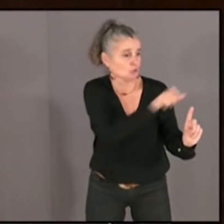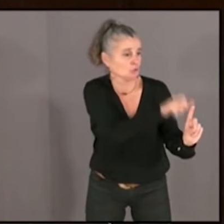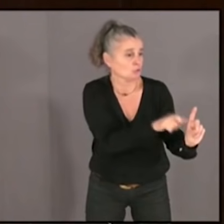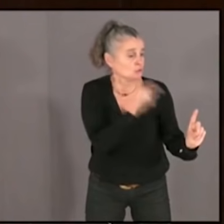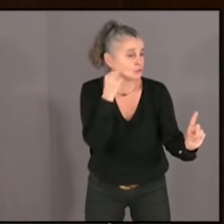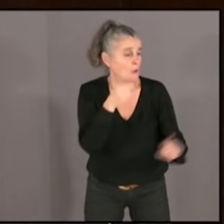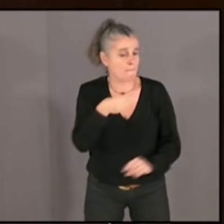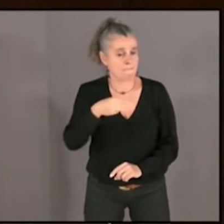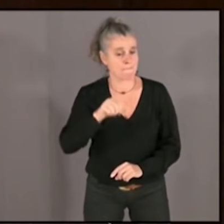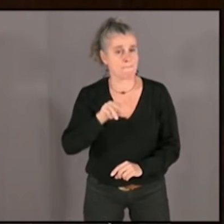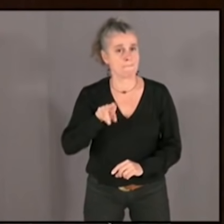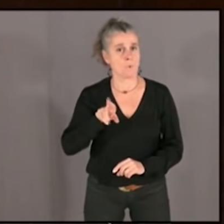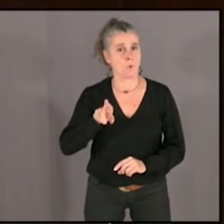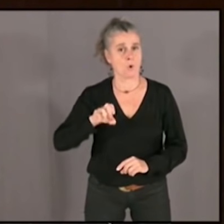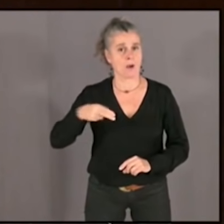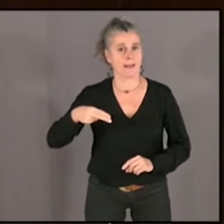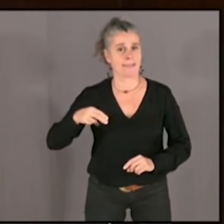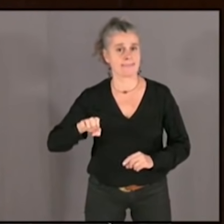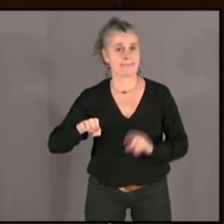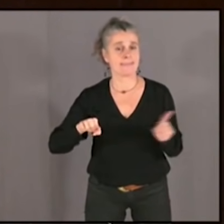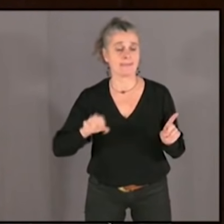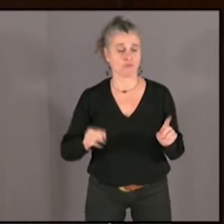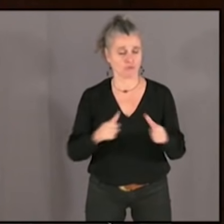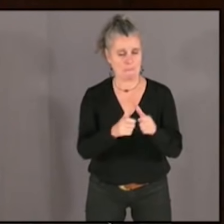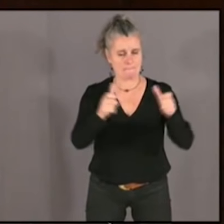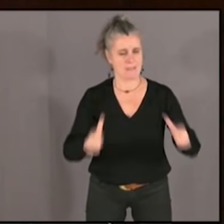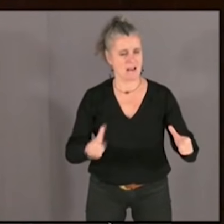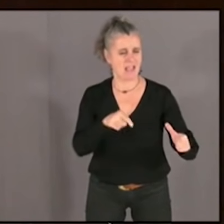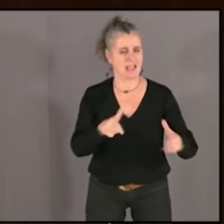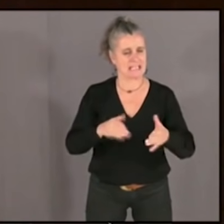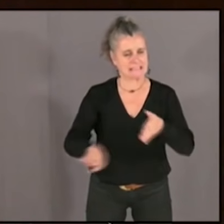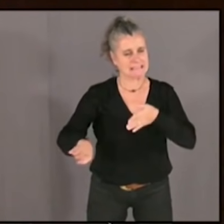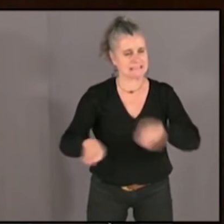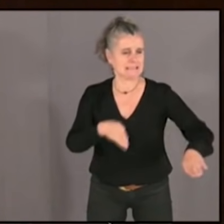évoqué la situation au palais de la Glisse et de la Casse.